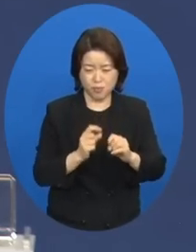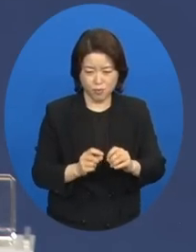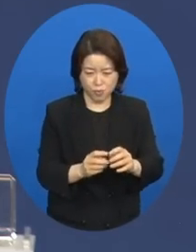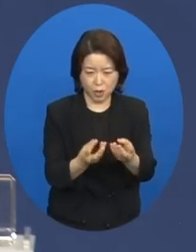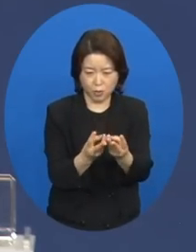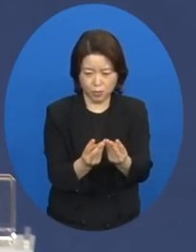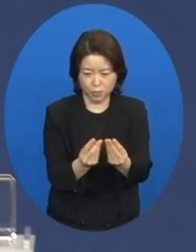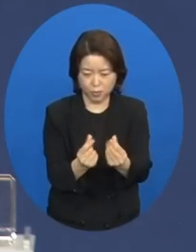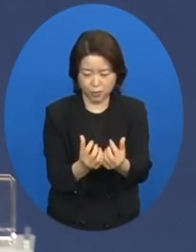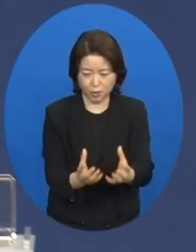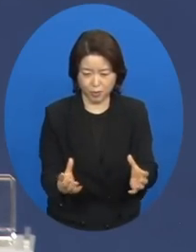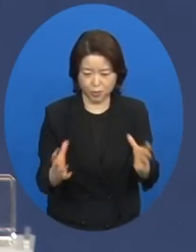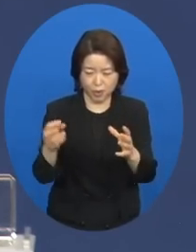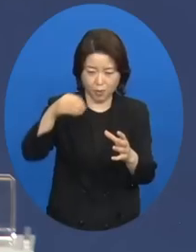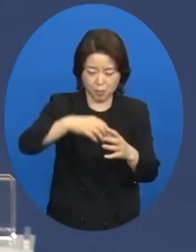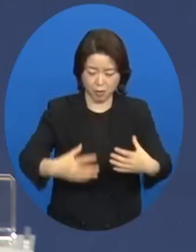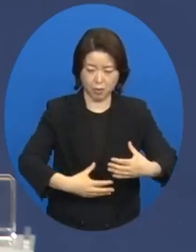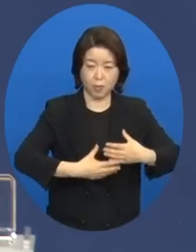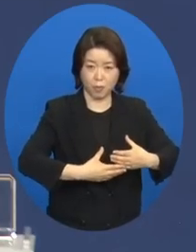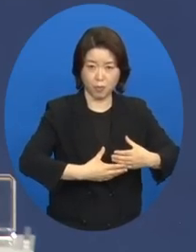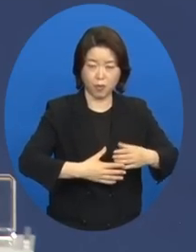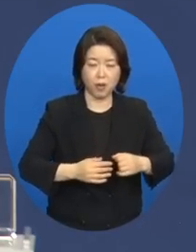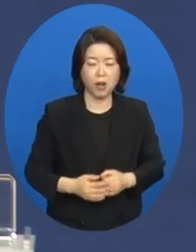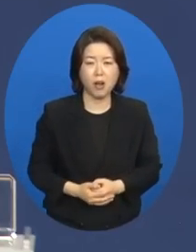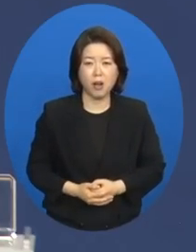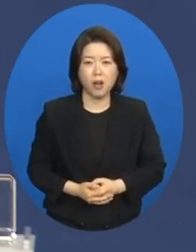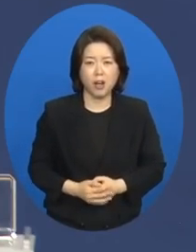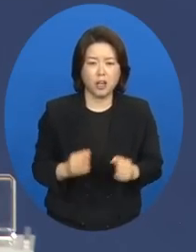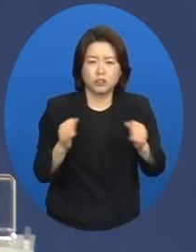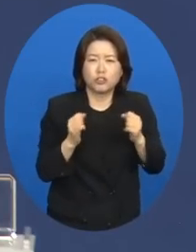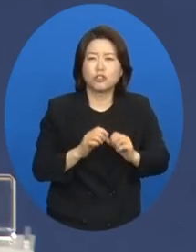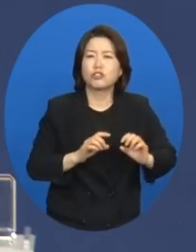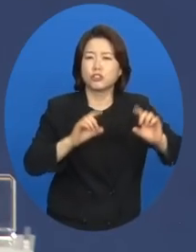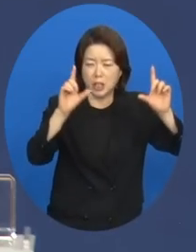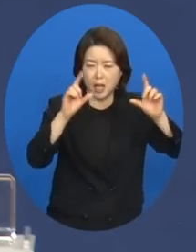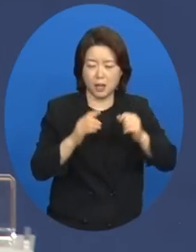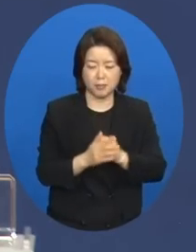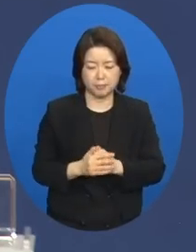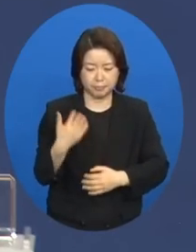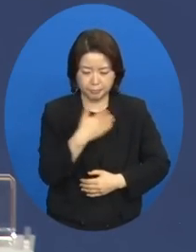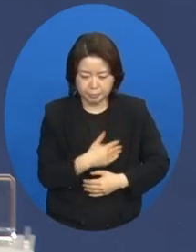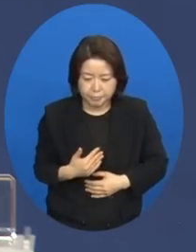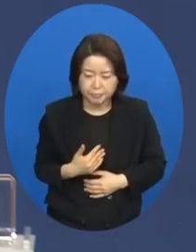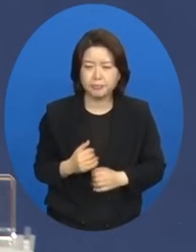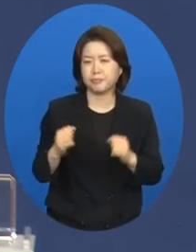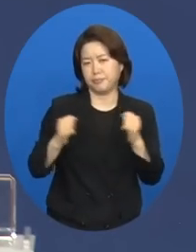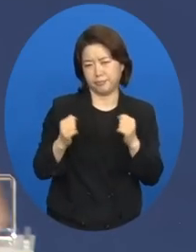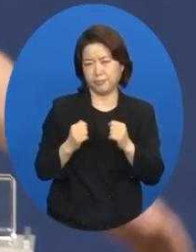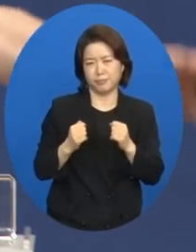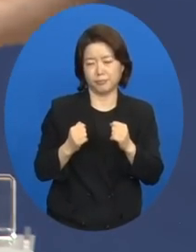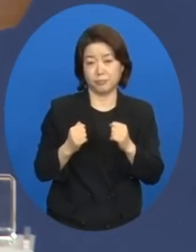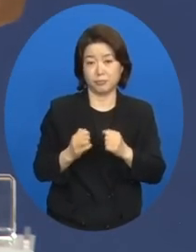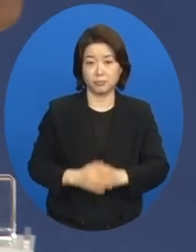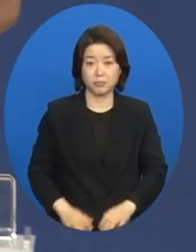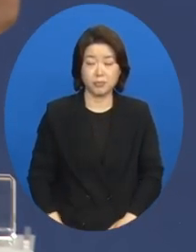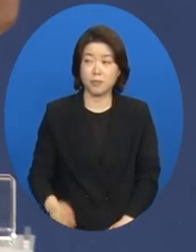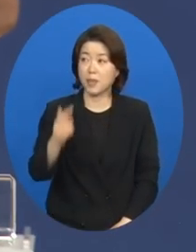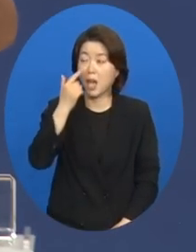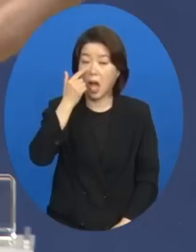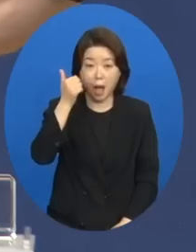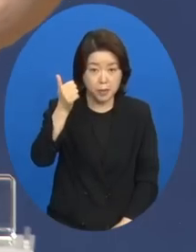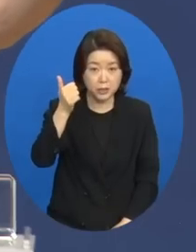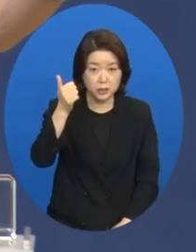날에 몸도 배고픔과 그 한기로 떨었지만 야